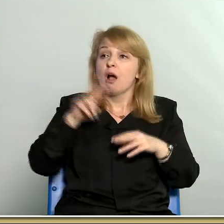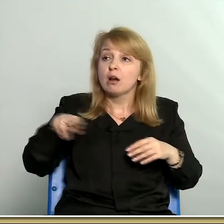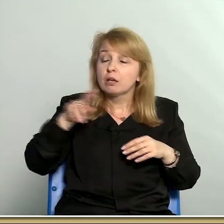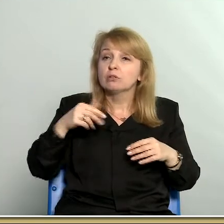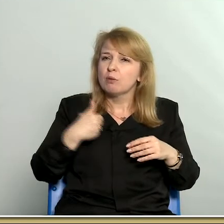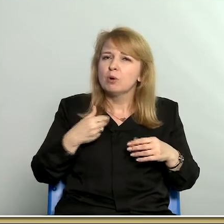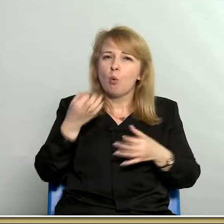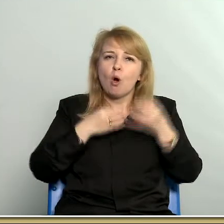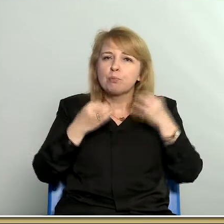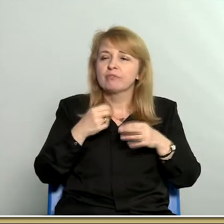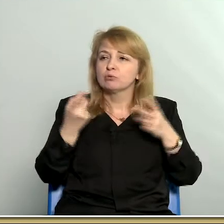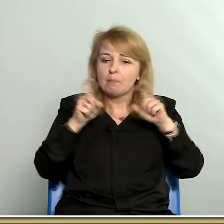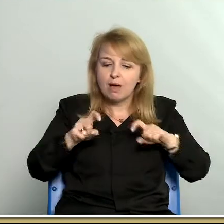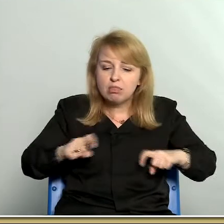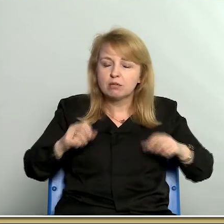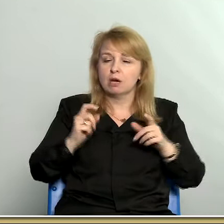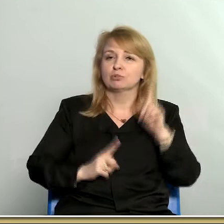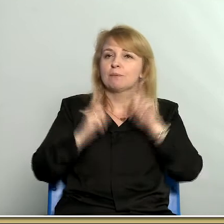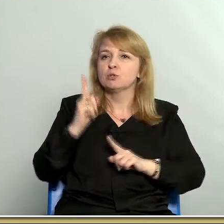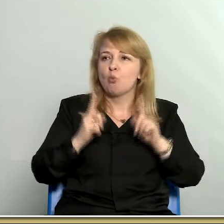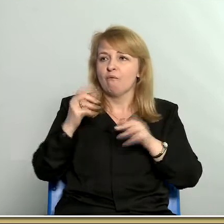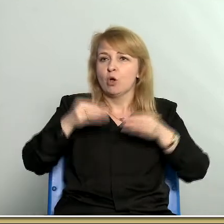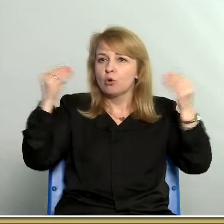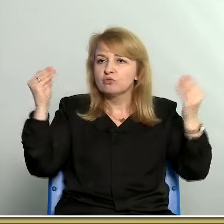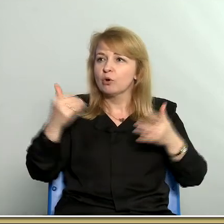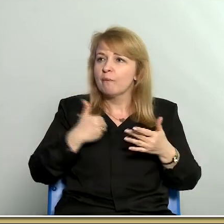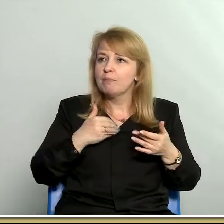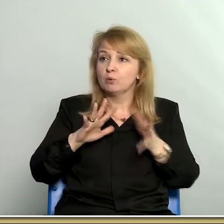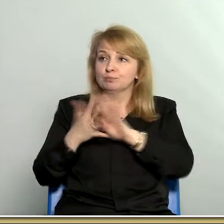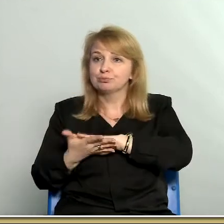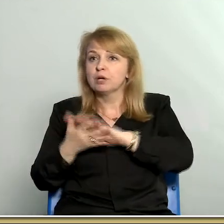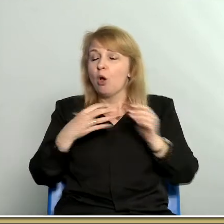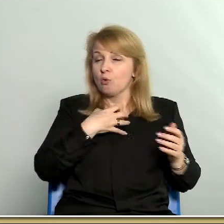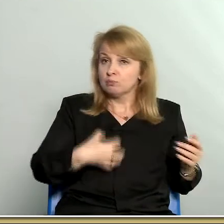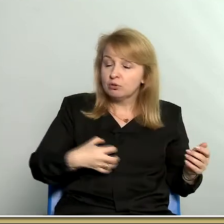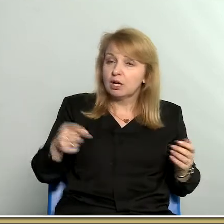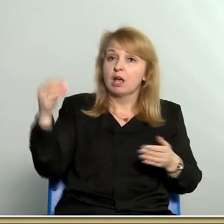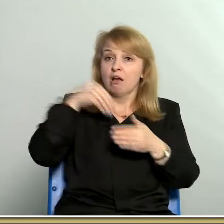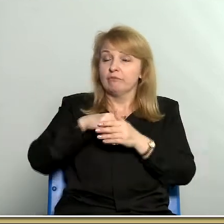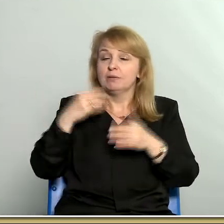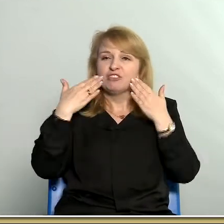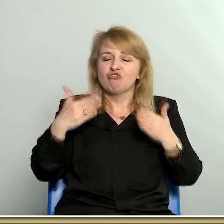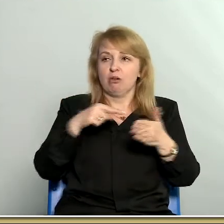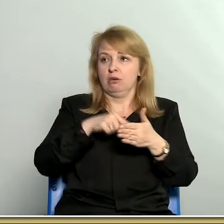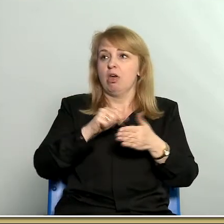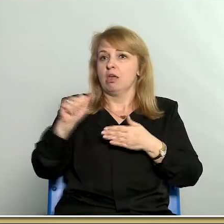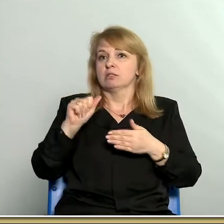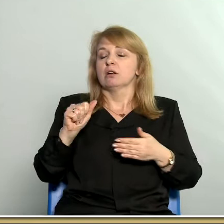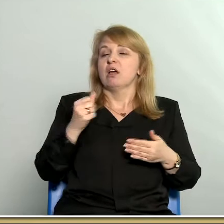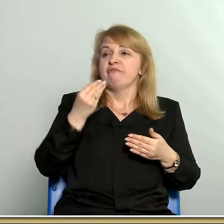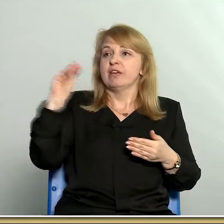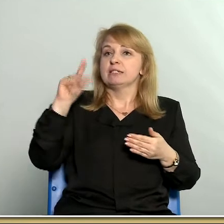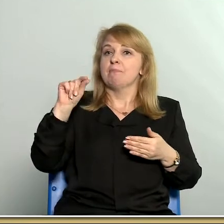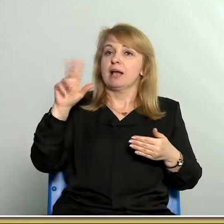przekładaniu się badań przemysłowych czy rozwojowych na gospodarkę, to mówimy o tym, że dzięki temu będziemy mieli większe PKB